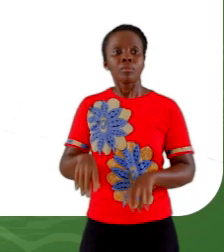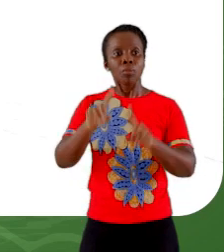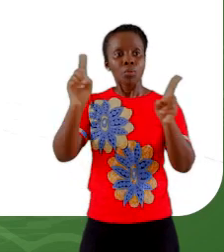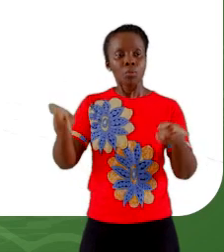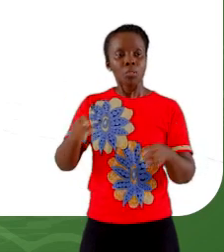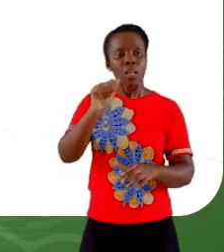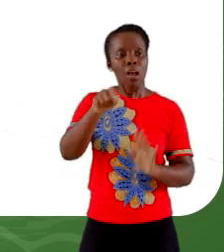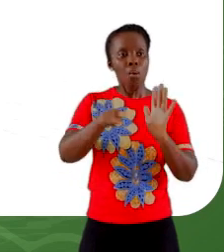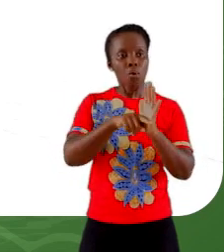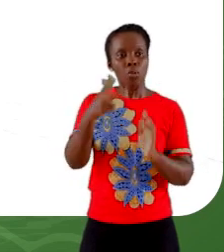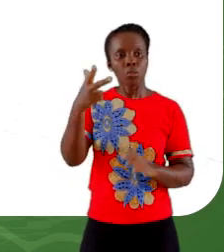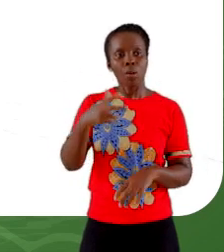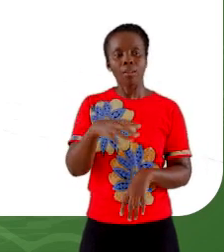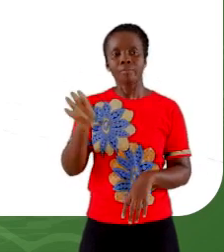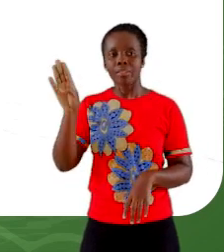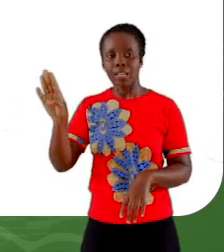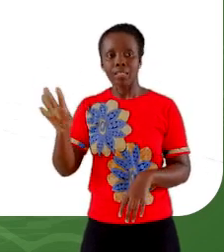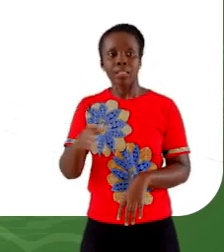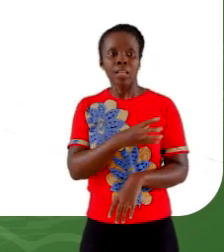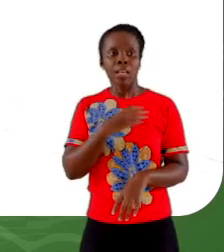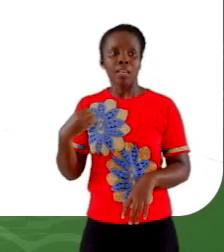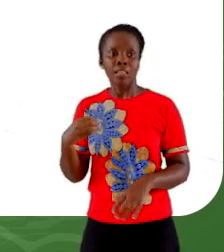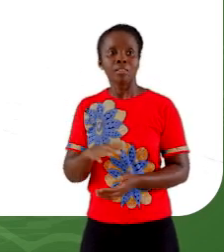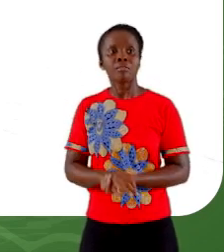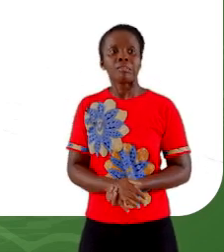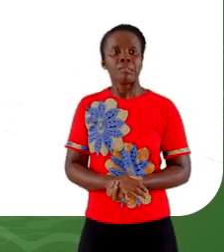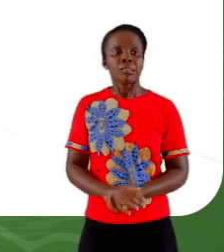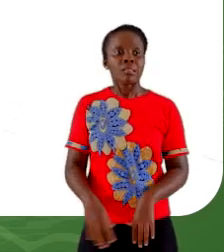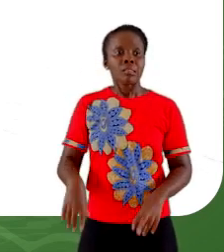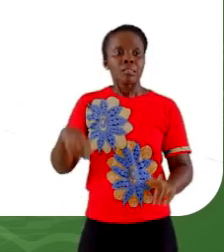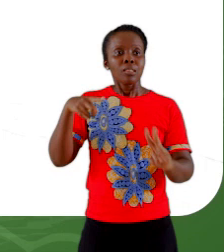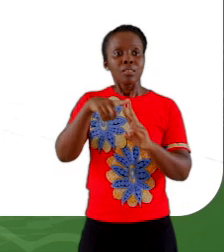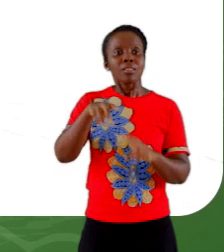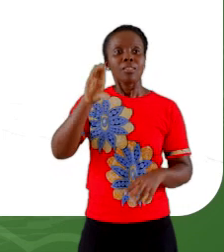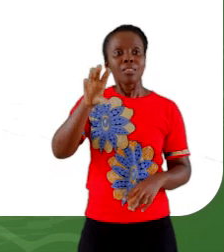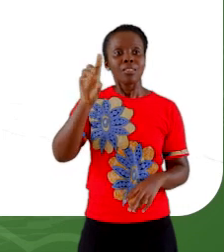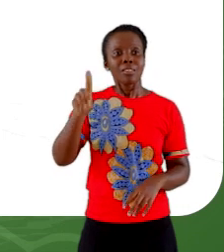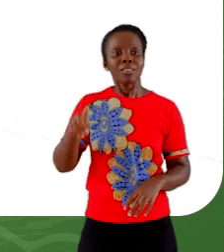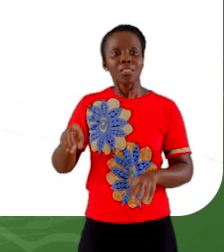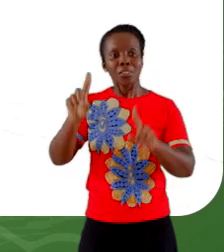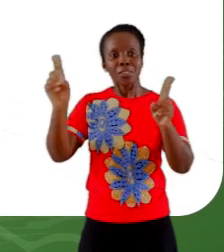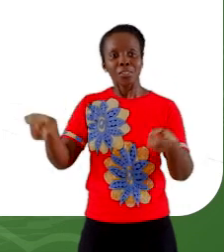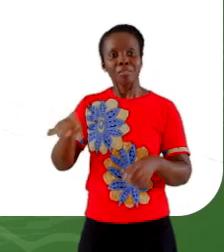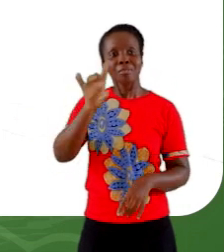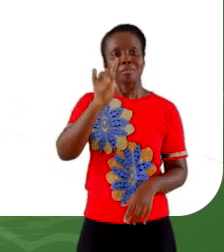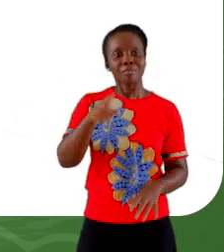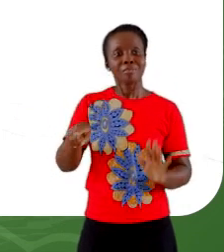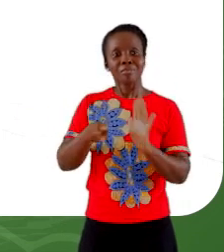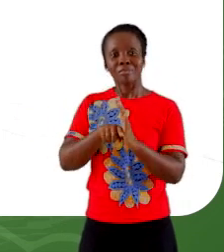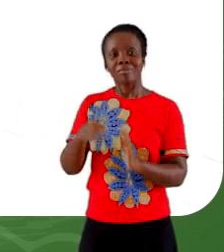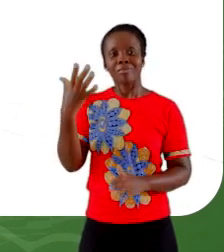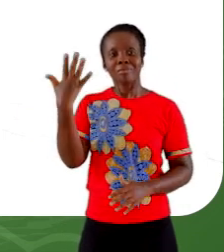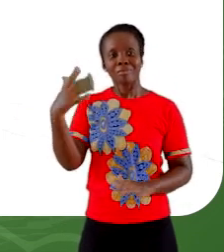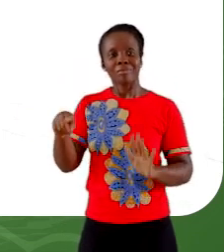4, et le vecteur CD de coordonnées 8, moins 5, moins B, sont égaux,